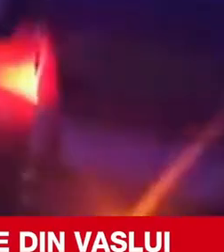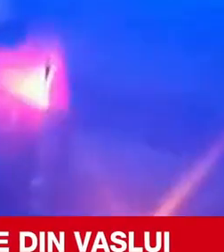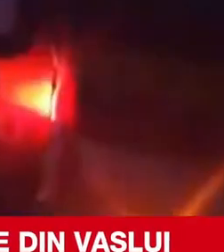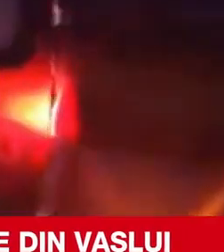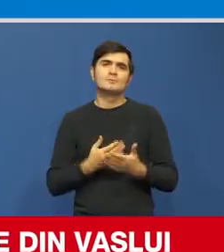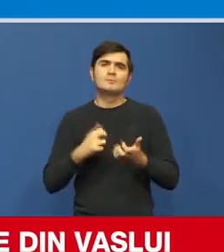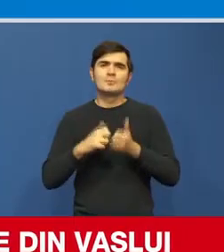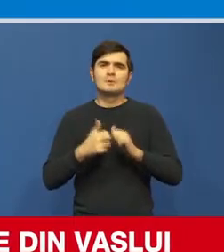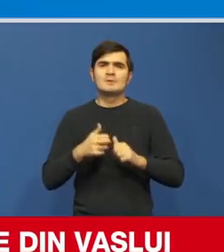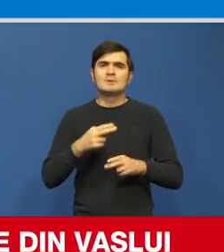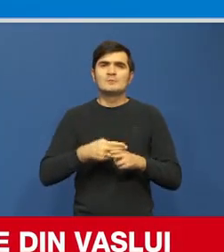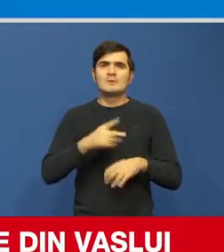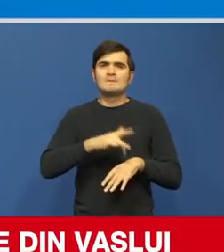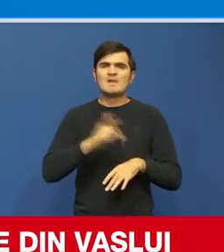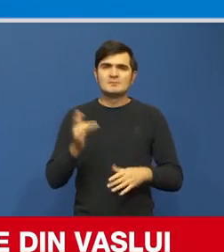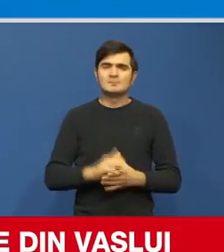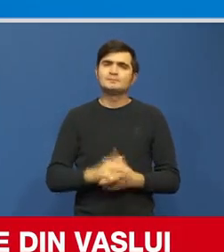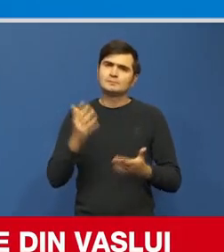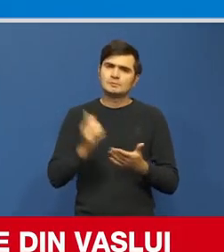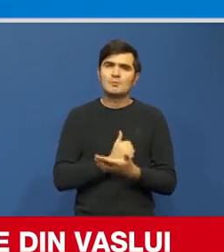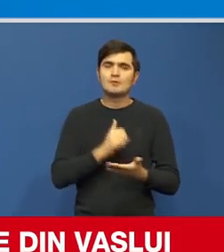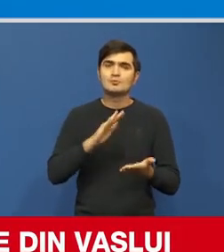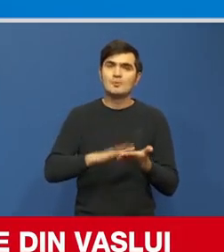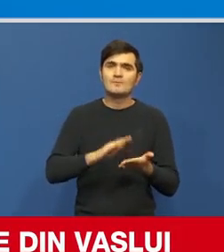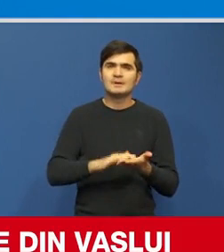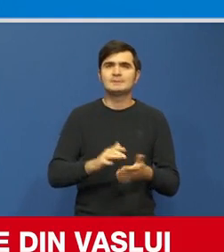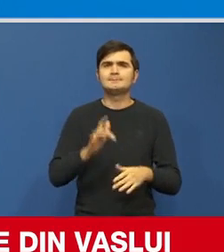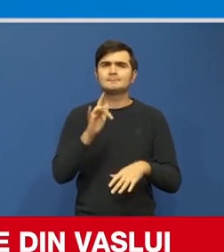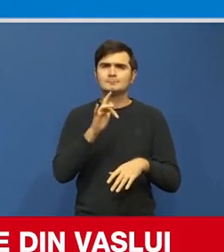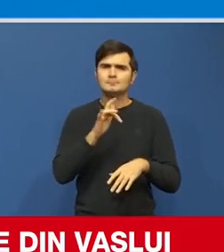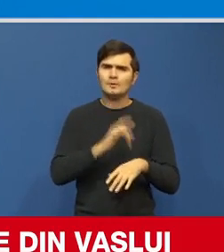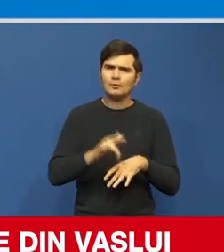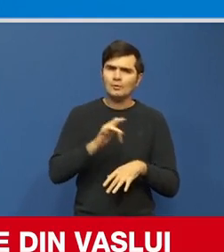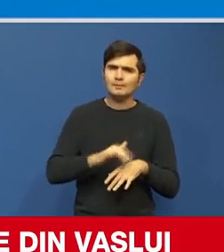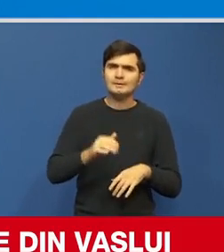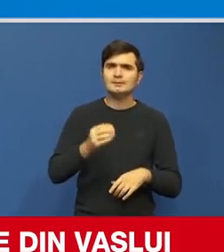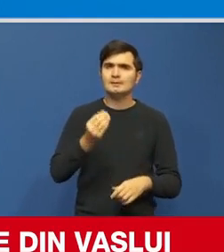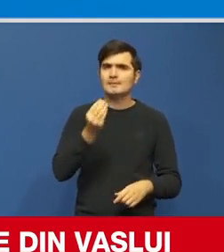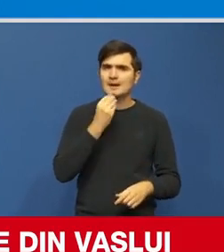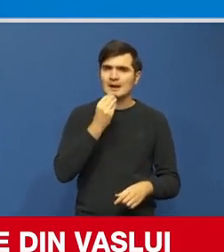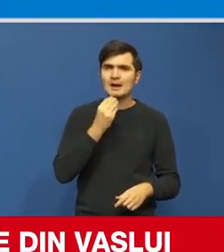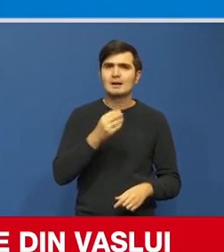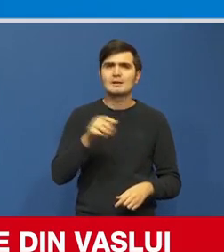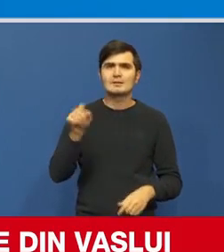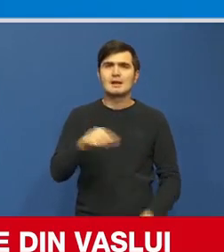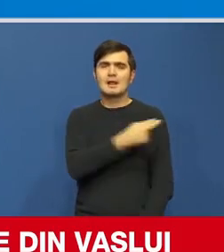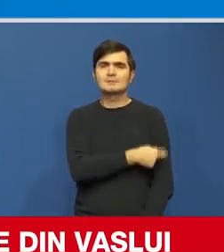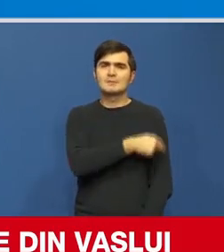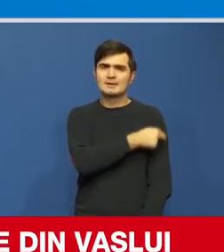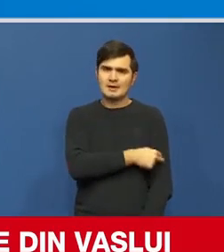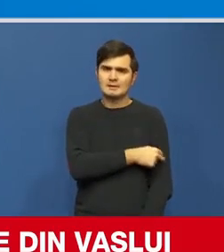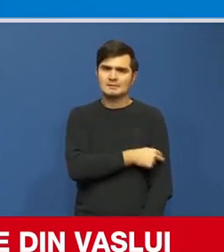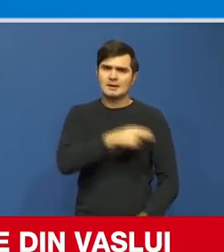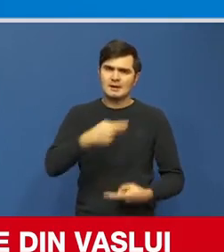fost sigilată. S-au prelevat probe de aliment de la spital care au fost